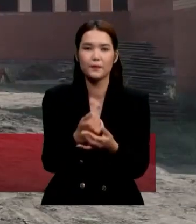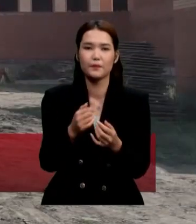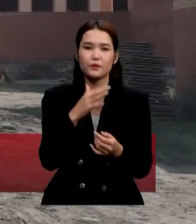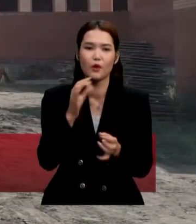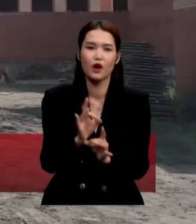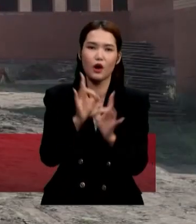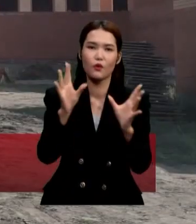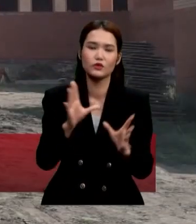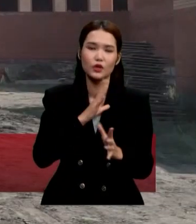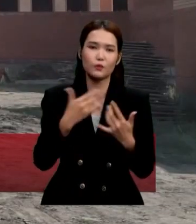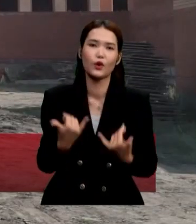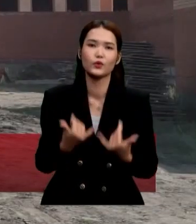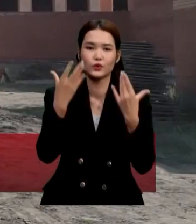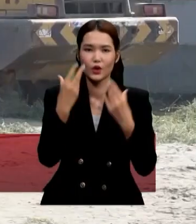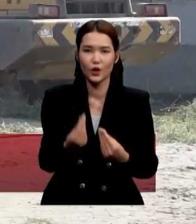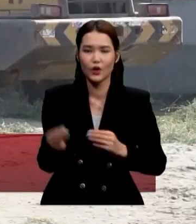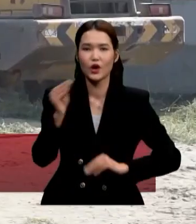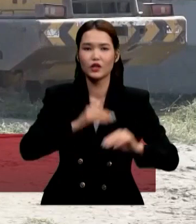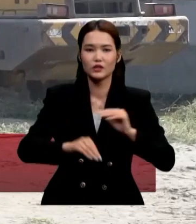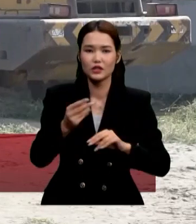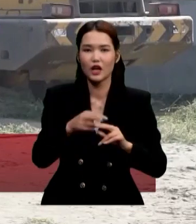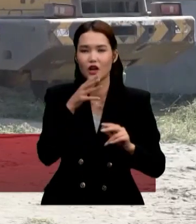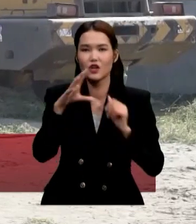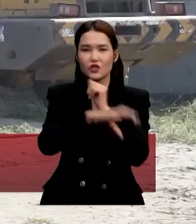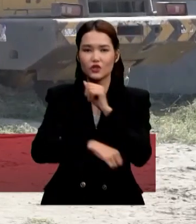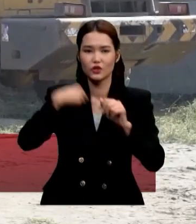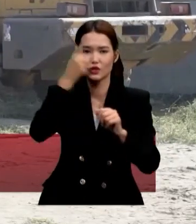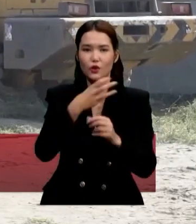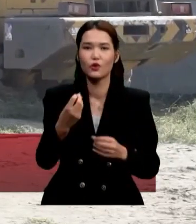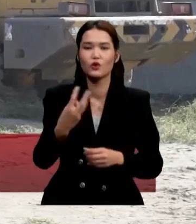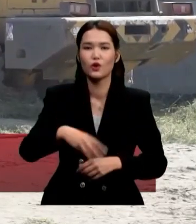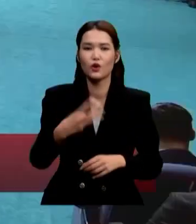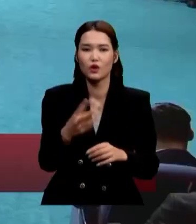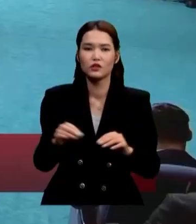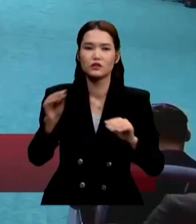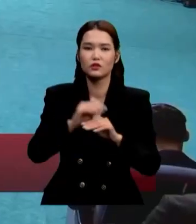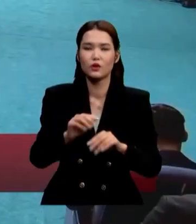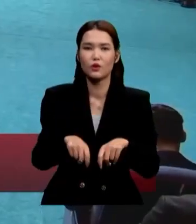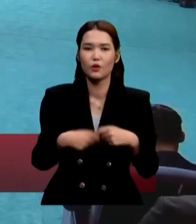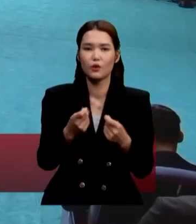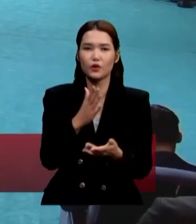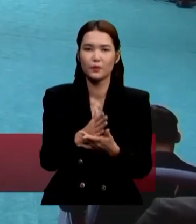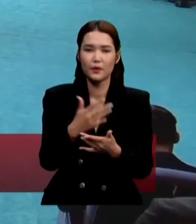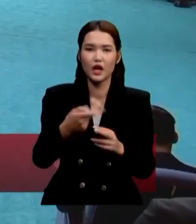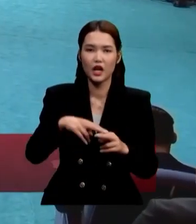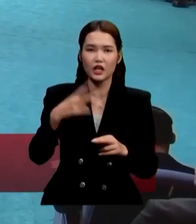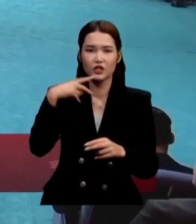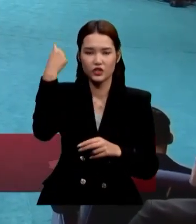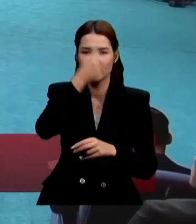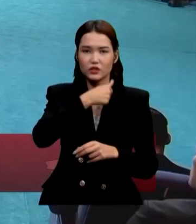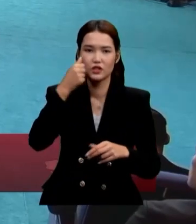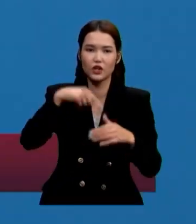жатыр. Бүгінге дейін 13 мектеп салынса, жыл соңына дейін тағы 33-і бой көтермек. 2 жылдың ішінде барлық